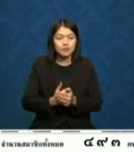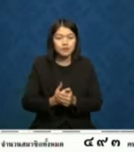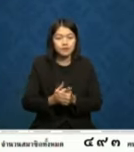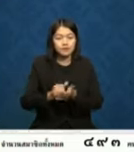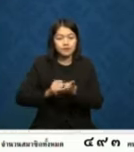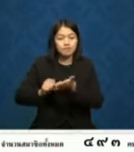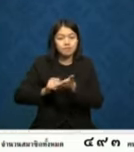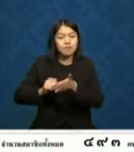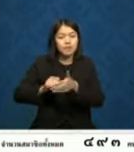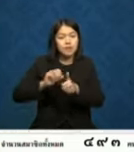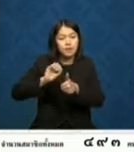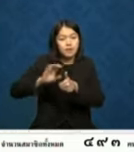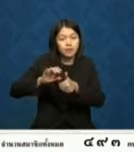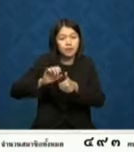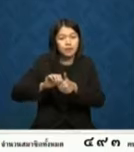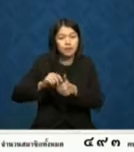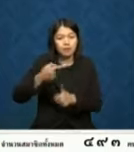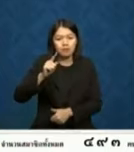ท่าน